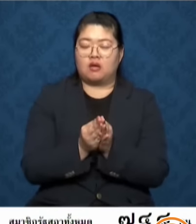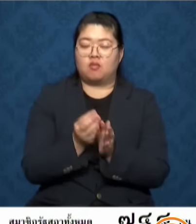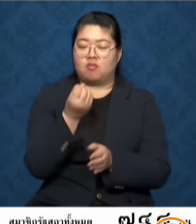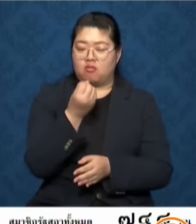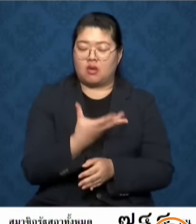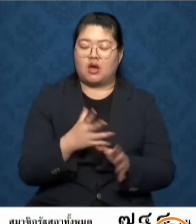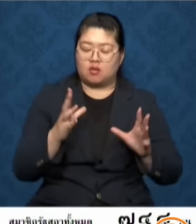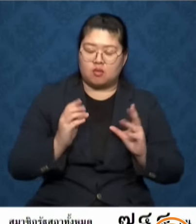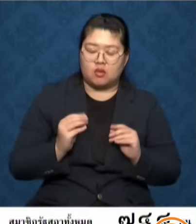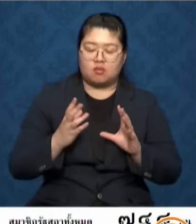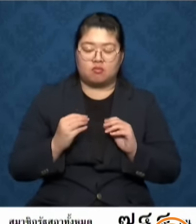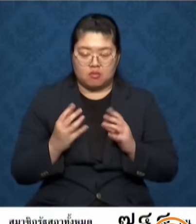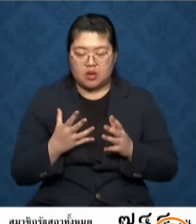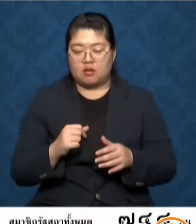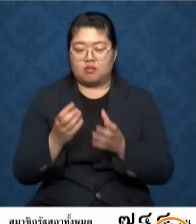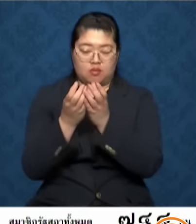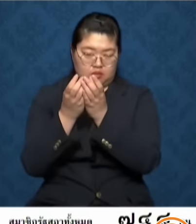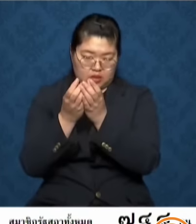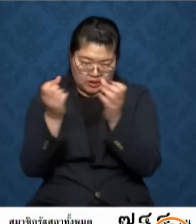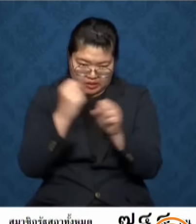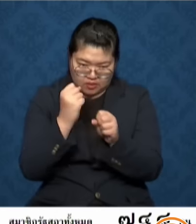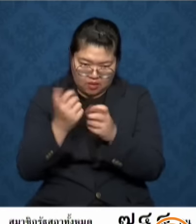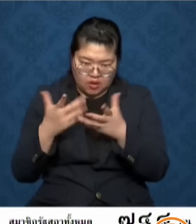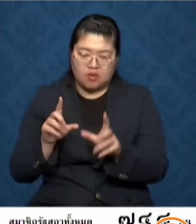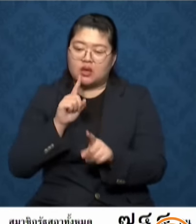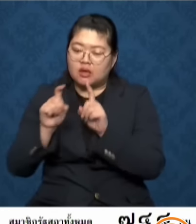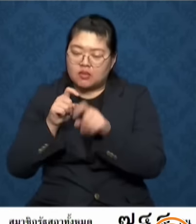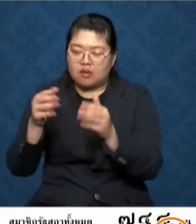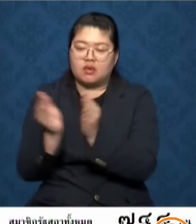ที่